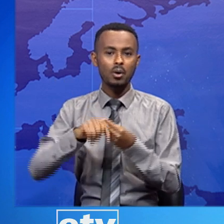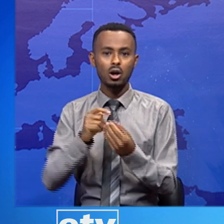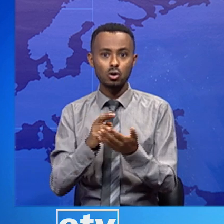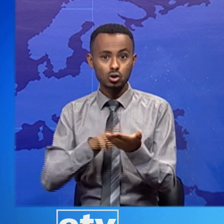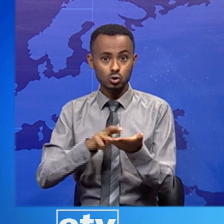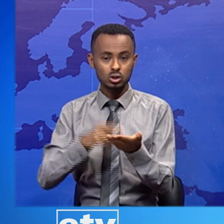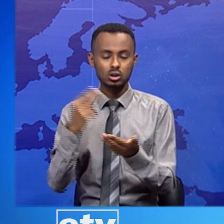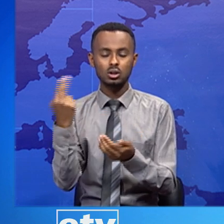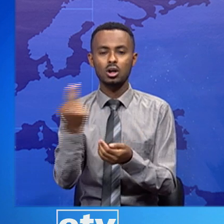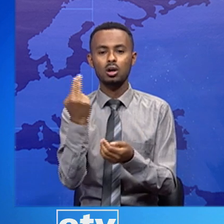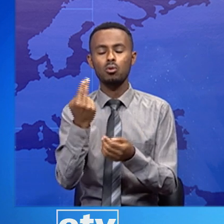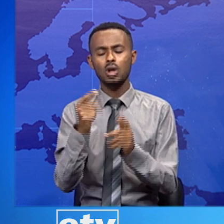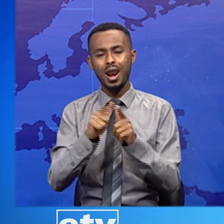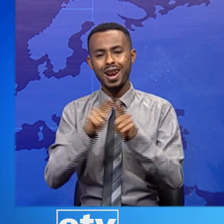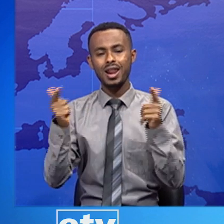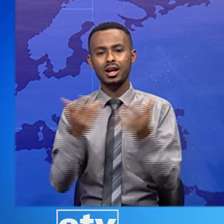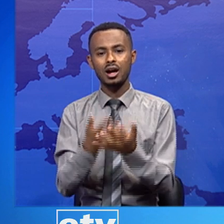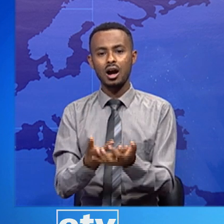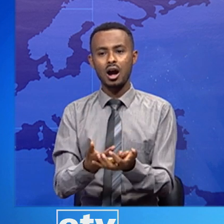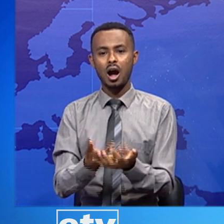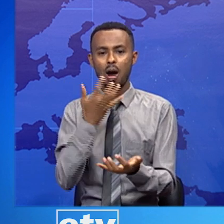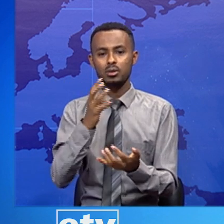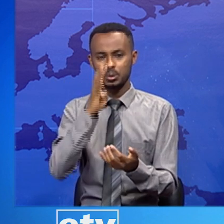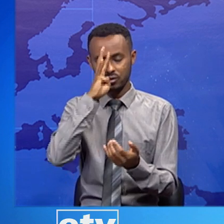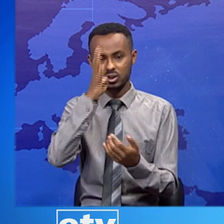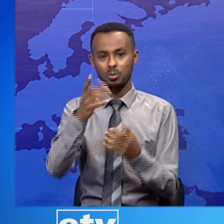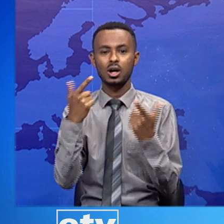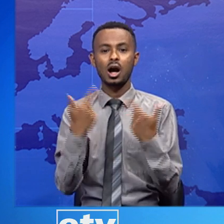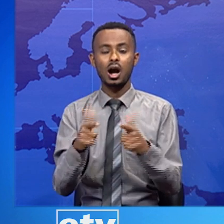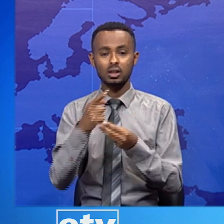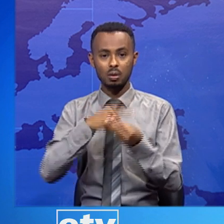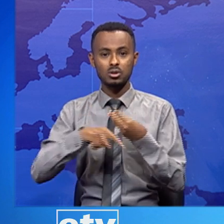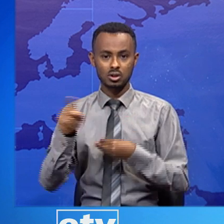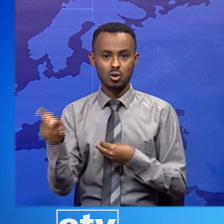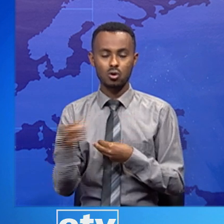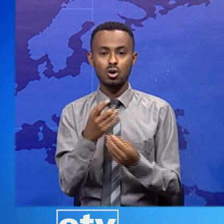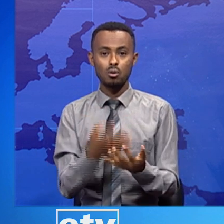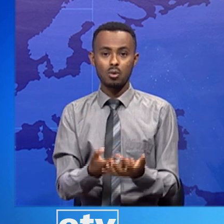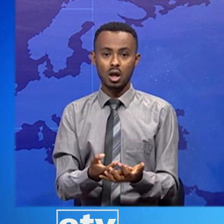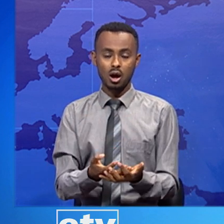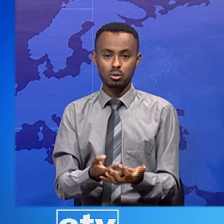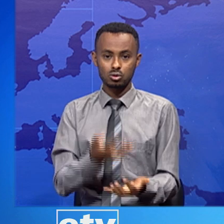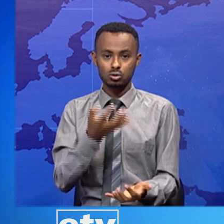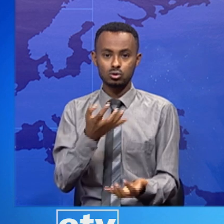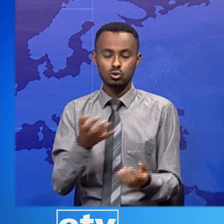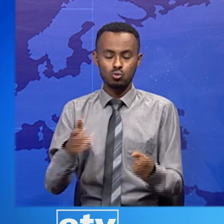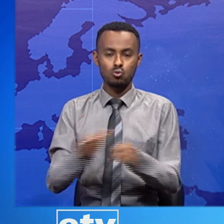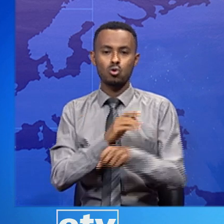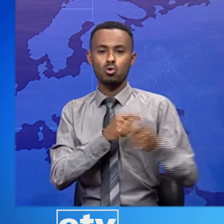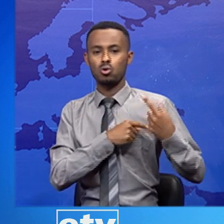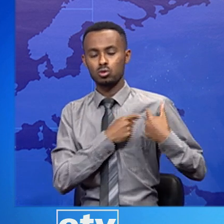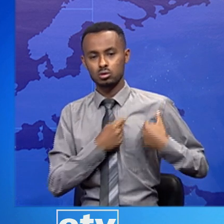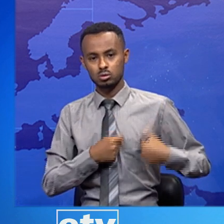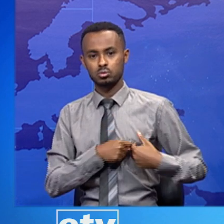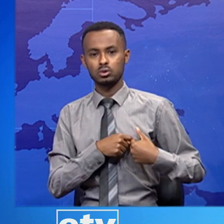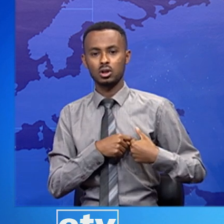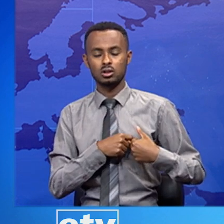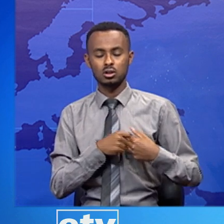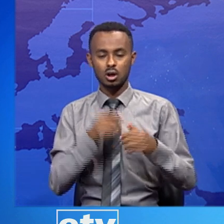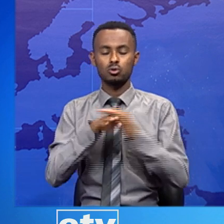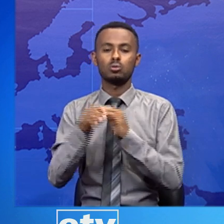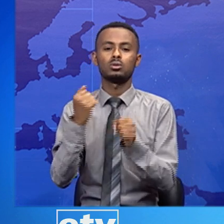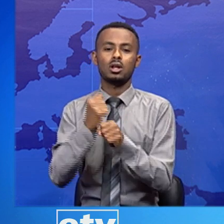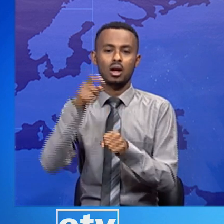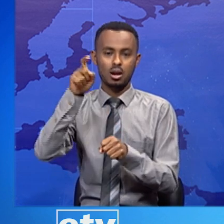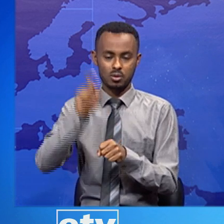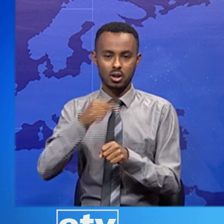ያለውን ሪሶርስ ተጠቅሞ ትልቅ ሀብት የሚፈጥርበት አጋጣሚ ስለሆነም ባለሀብቱ በሙሉ